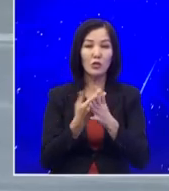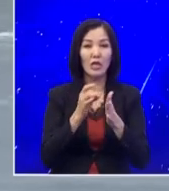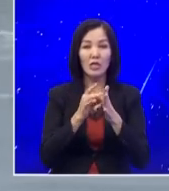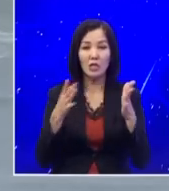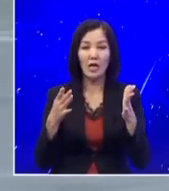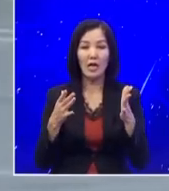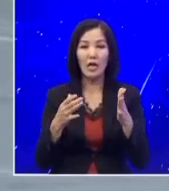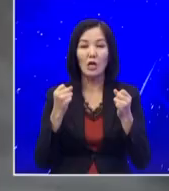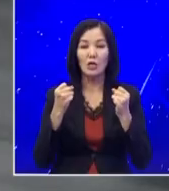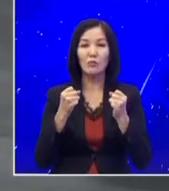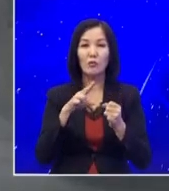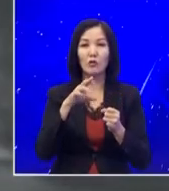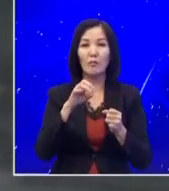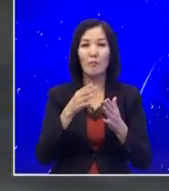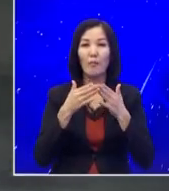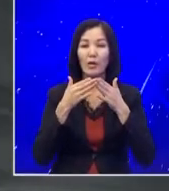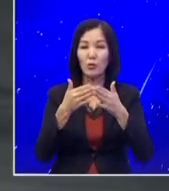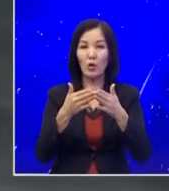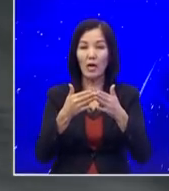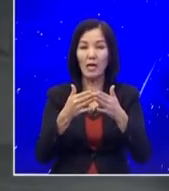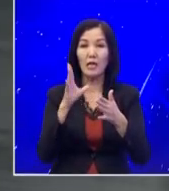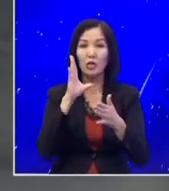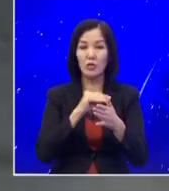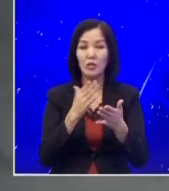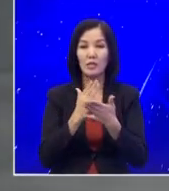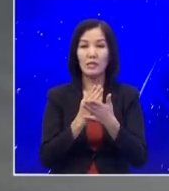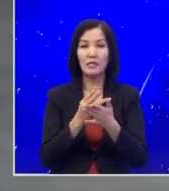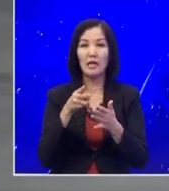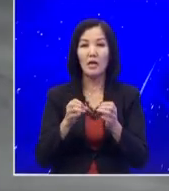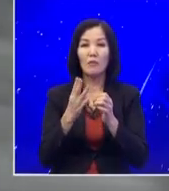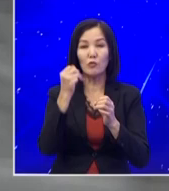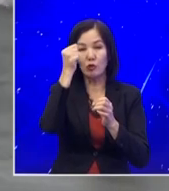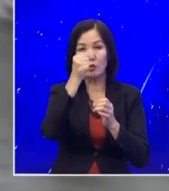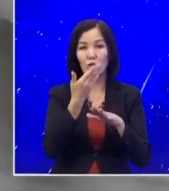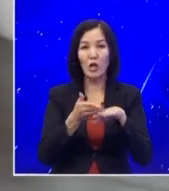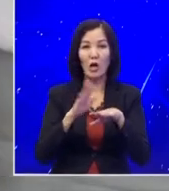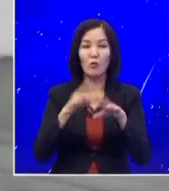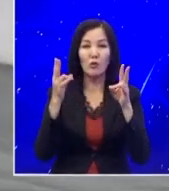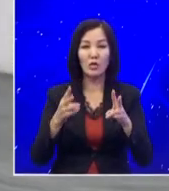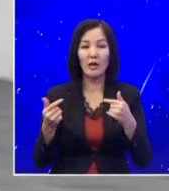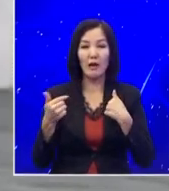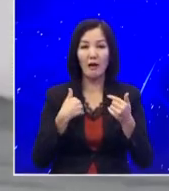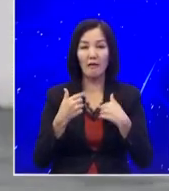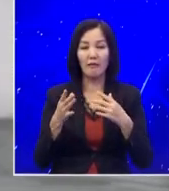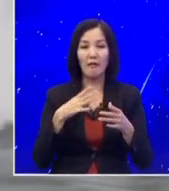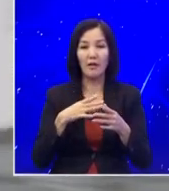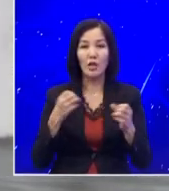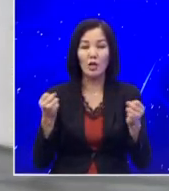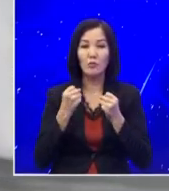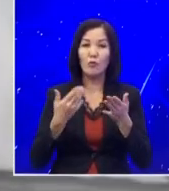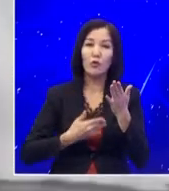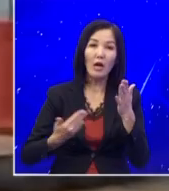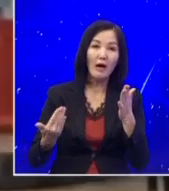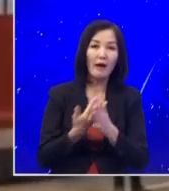рекордқа спортшы Португалия жағалауында қол жеткізді. 2013 жылы ауыр жарақат алған Майя спортқа қайта